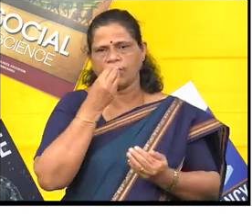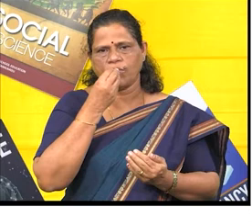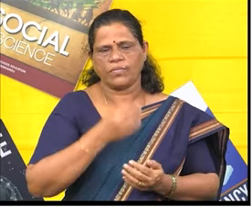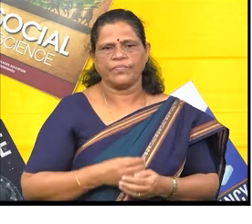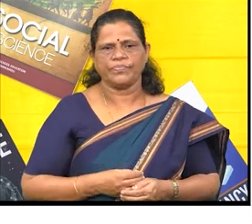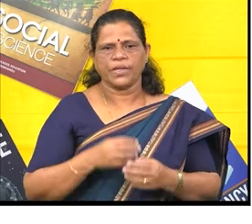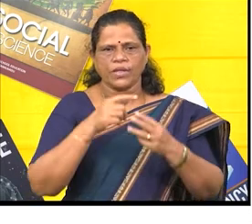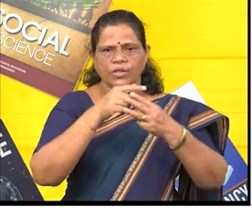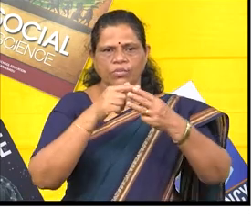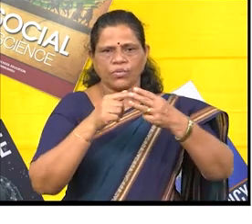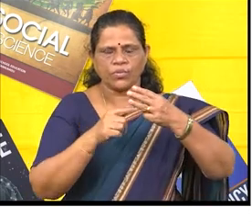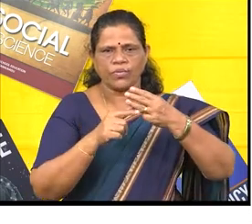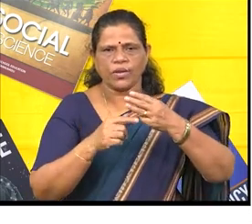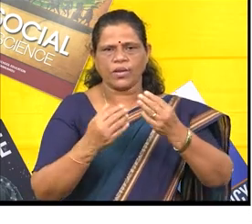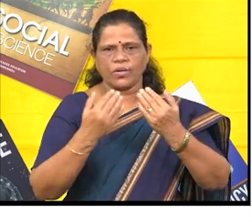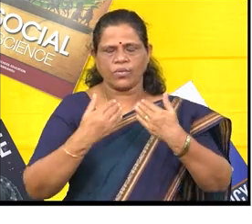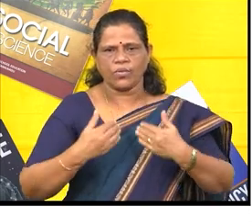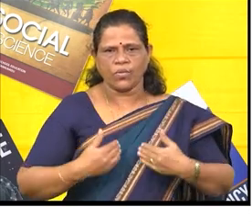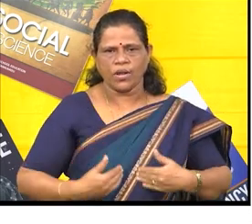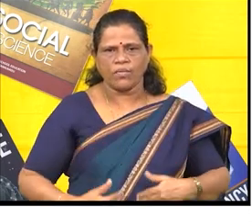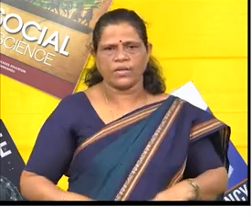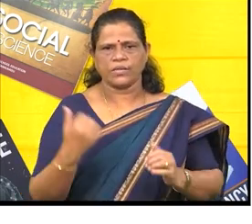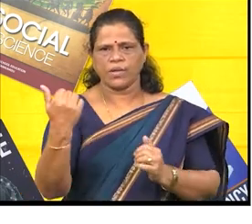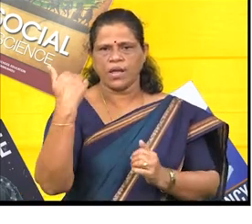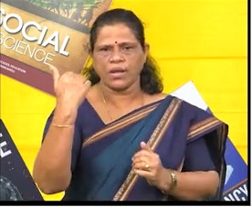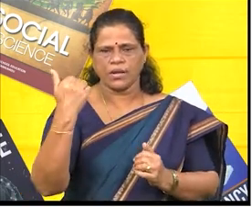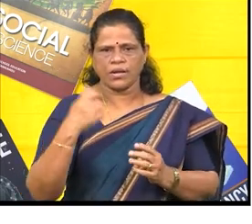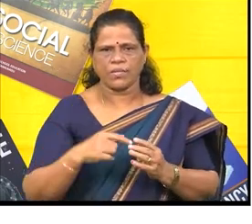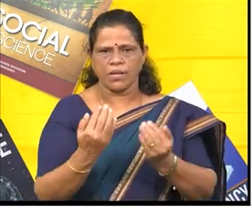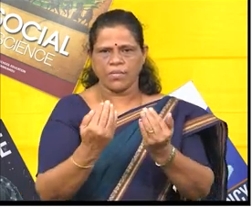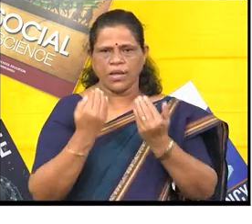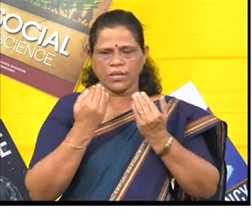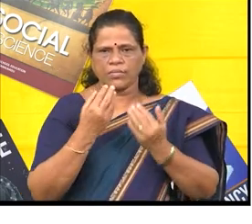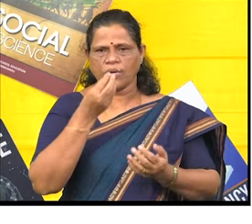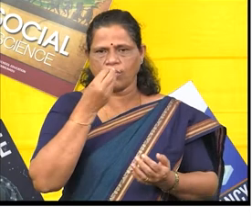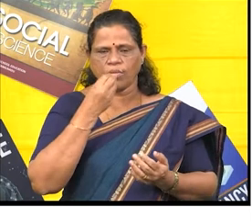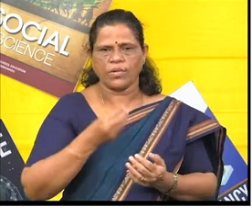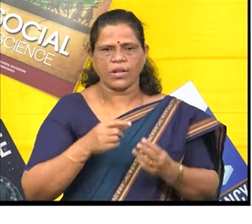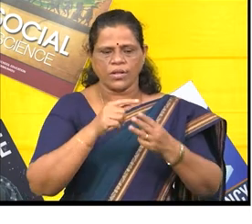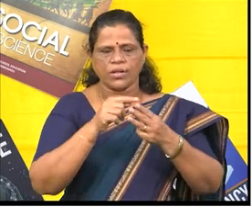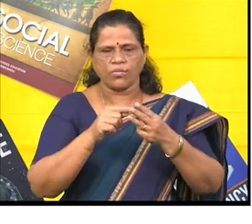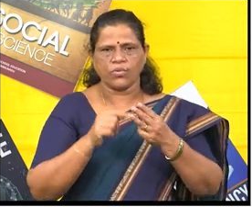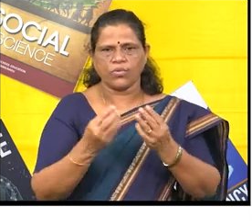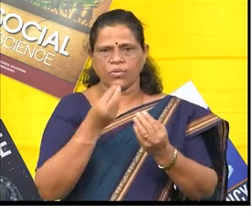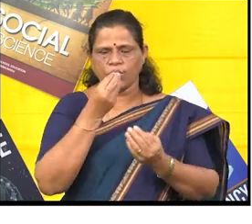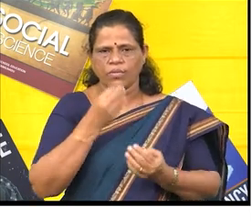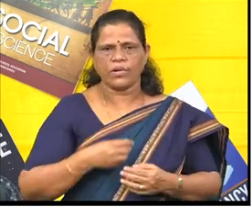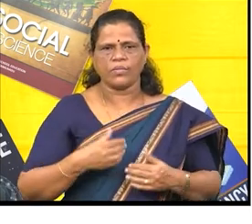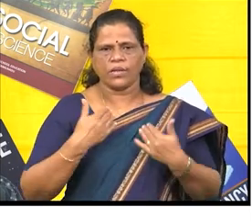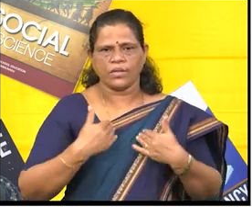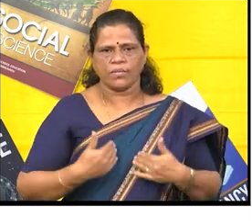அளிக்கும் உணவுகள்னு சொல்லுவோம். இந்த மூன்று வகையான உணவுகளும், உடல் வளர்ச்சி உணவுகள், ஆற்றல் அளிக்கும் உணவுகள், பாதுகாப்பு அளிக்கும் உணவுகள், இந்த மூன்று